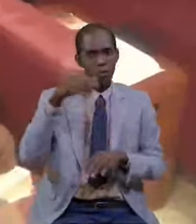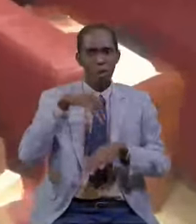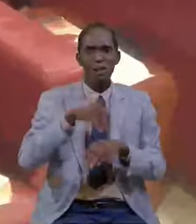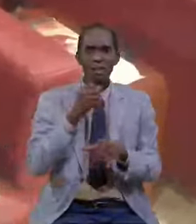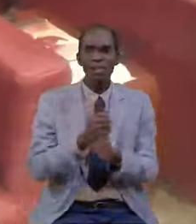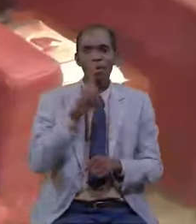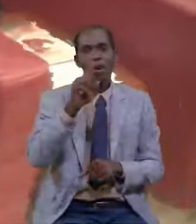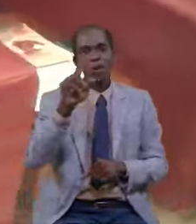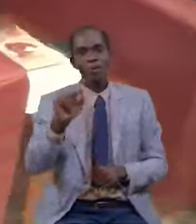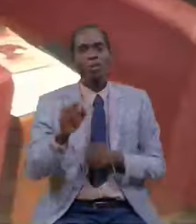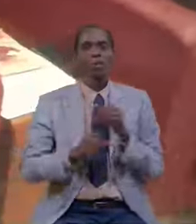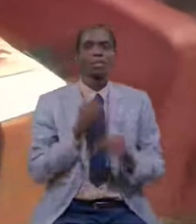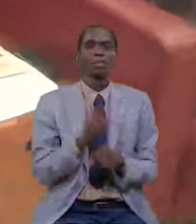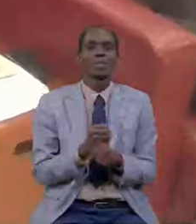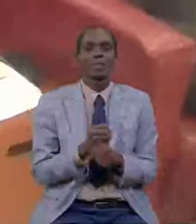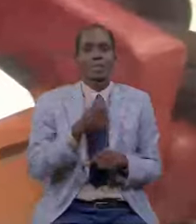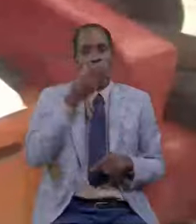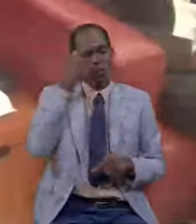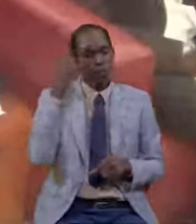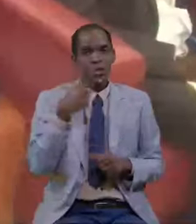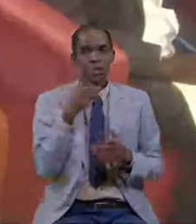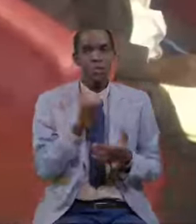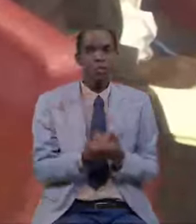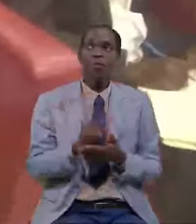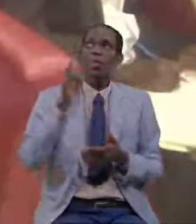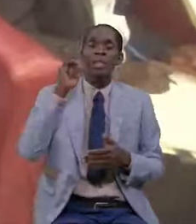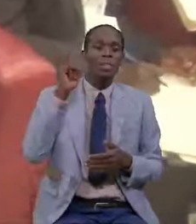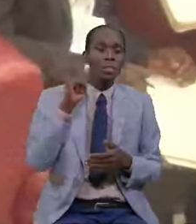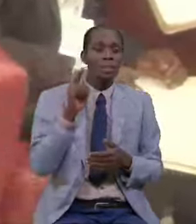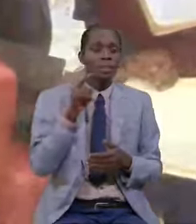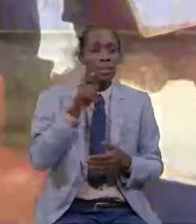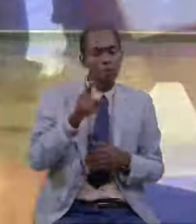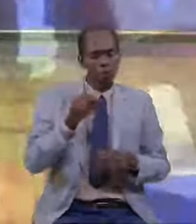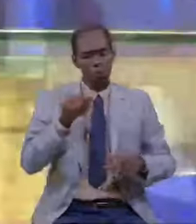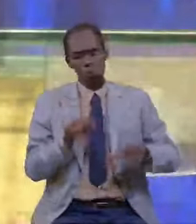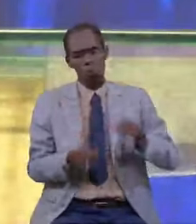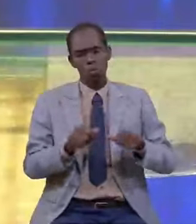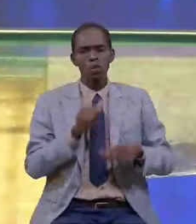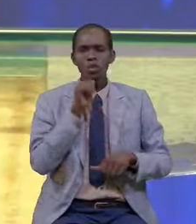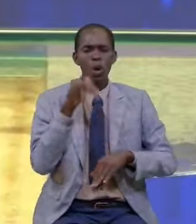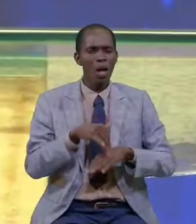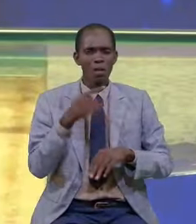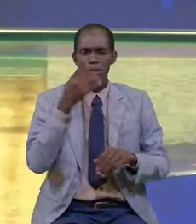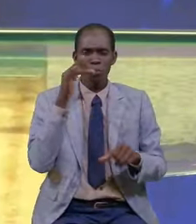Jésus-Christ. Parce que c'est Dieu dit que il ne douta point par incrédulité au sujet de la promesse de Dieu. Ceux